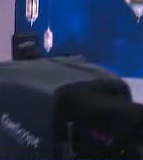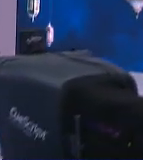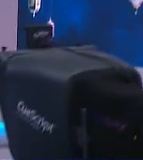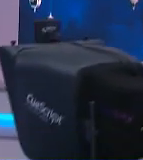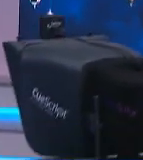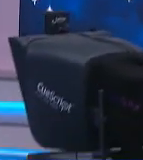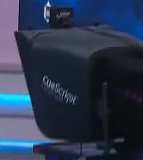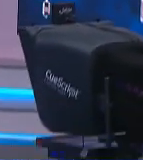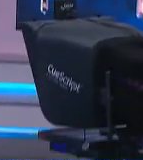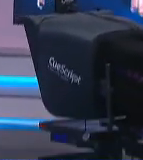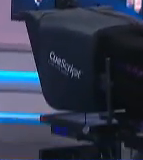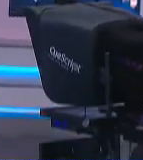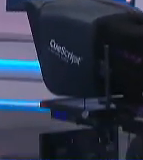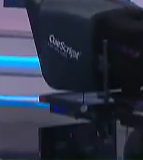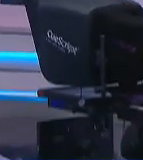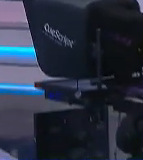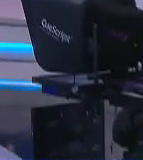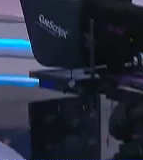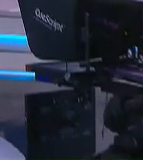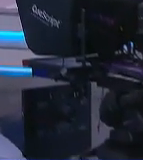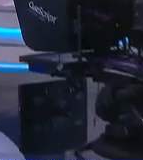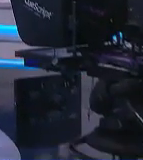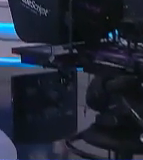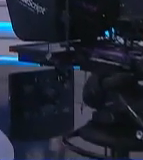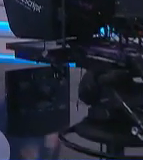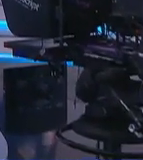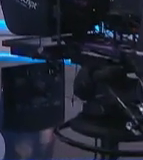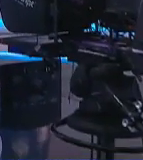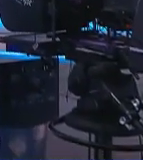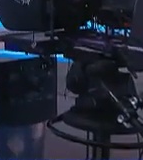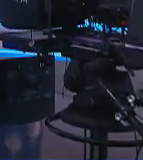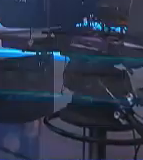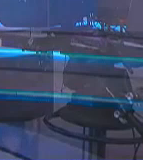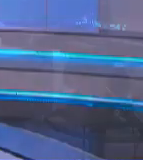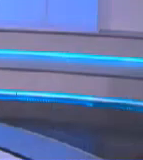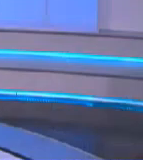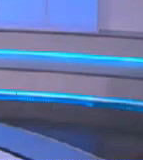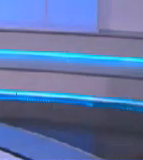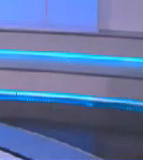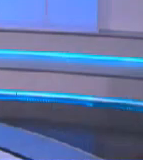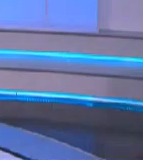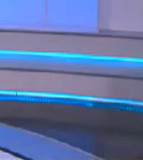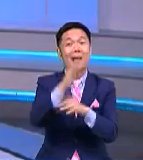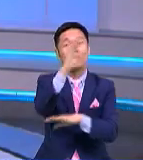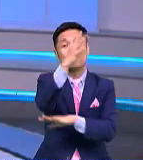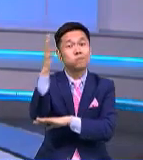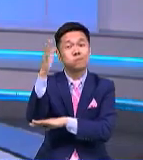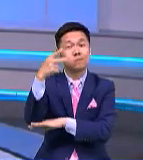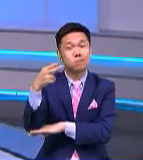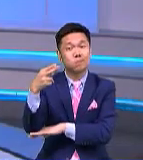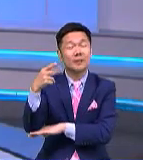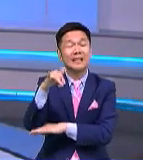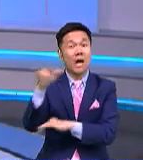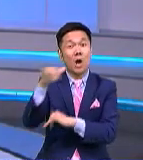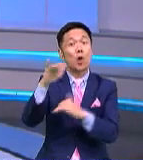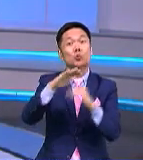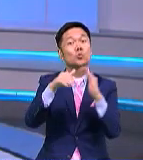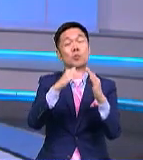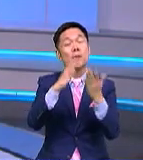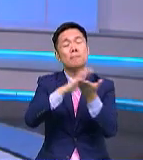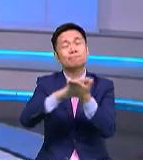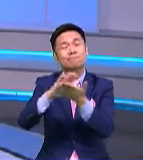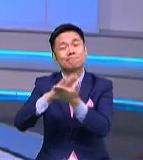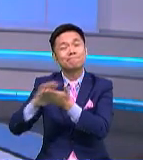Progresif Malaysia. Menerapkan amalan budaya hijau dan bersih dalam kalangan komuniti setempat. Itu antara